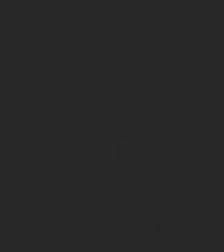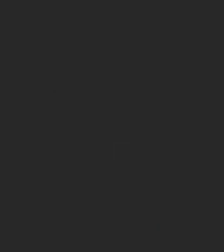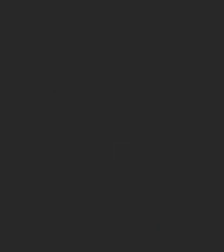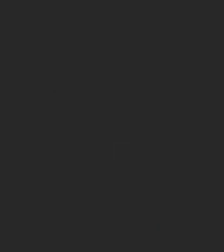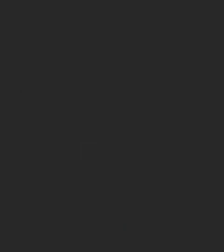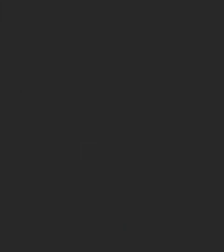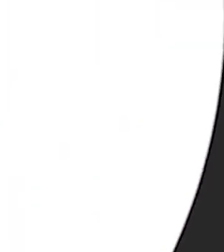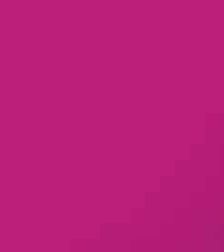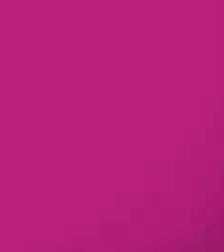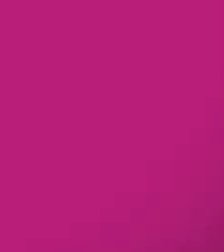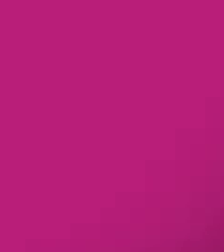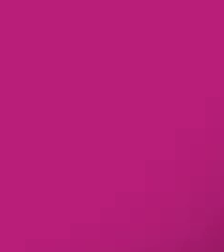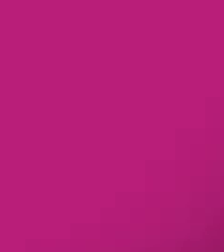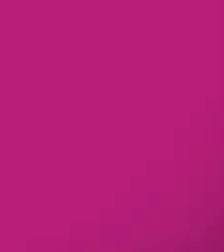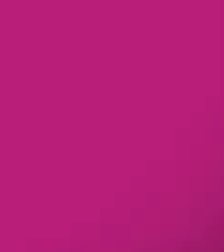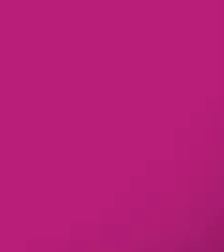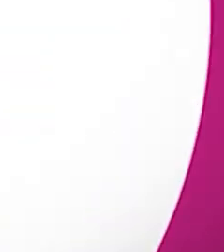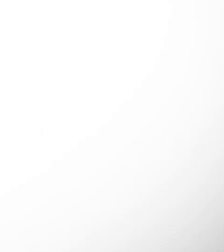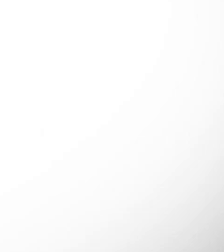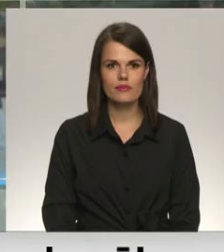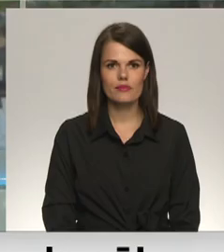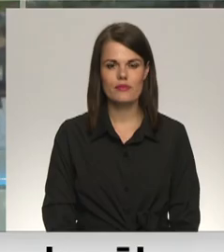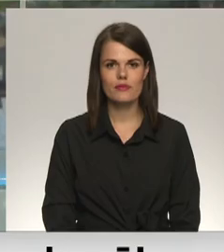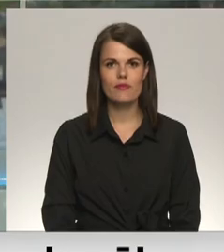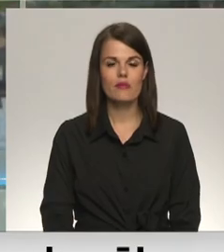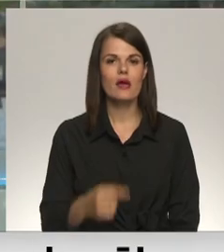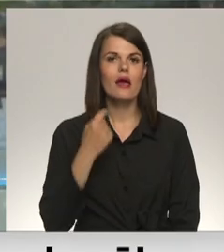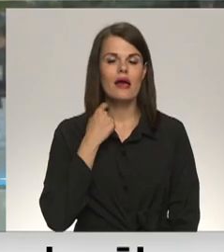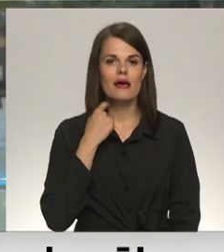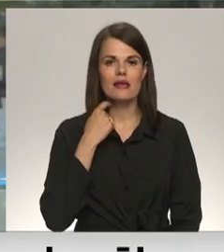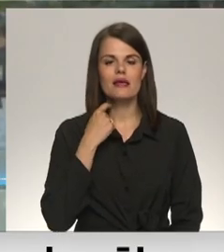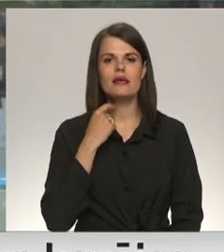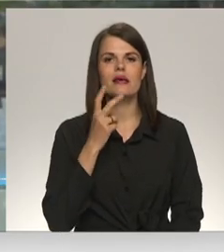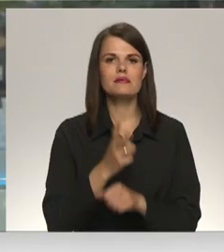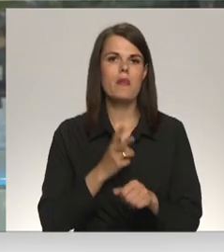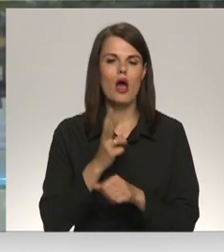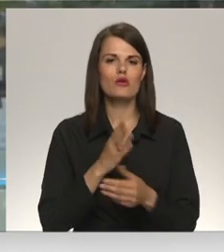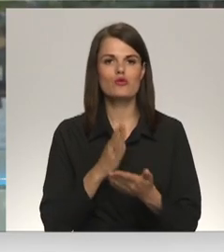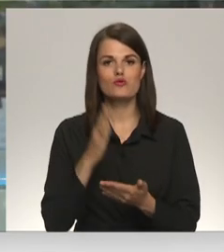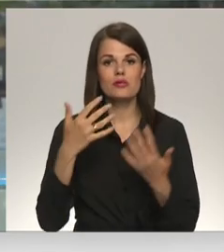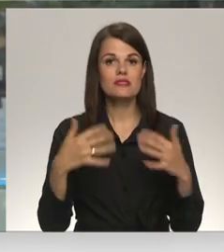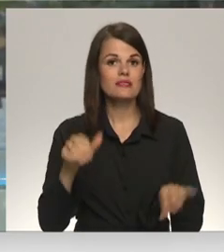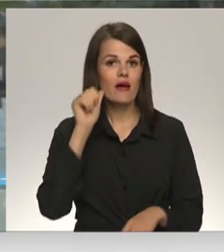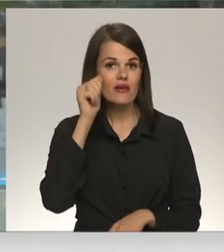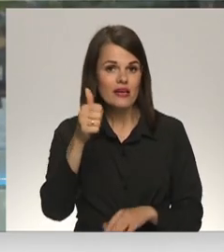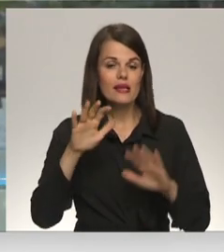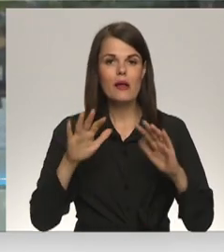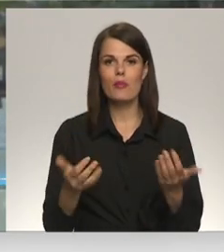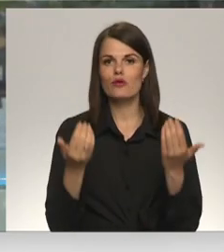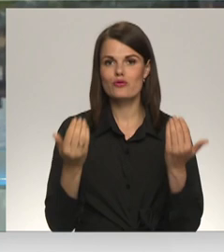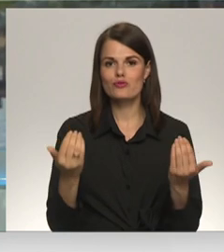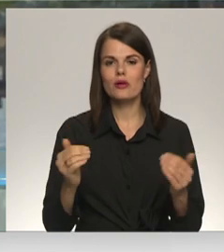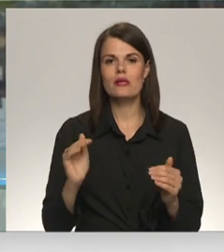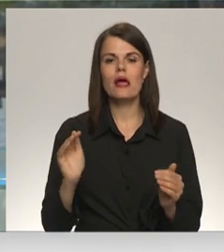Re, viss ēters ir te! Rīgas maratons notiks jau rīt, taču šodien